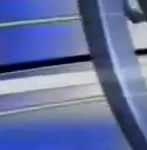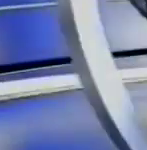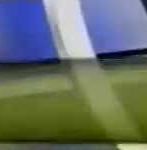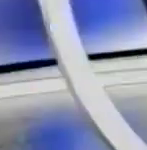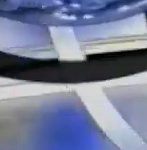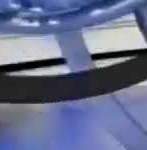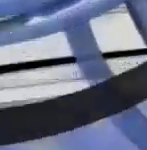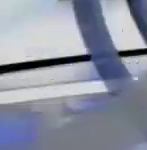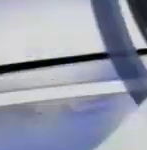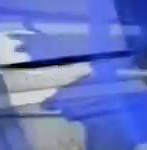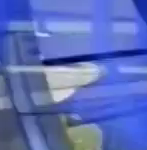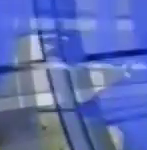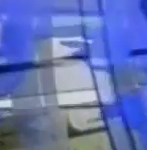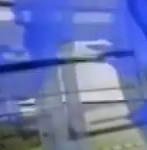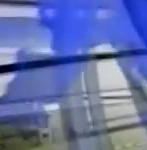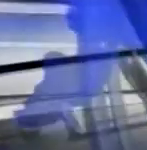Музика